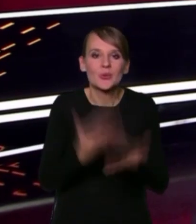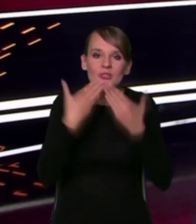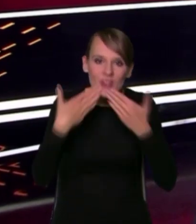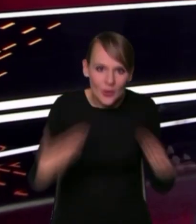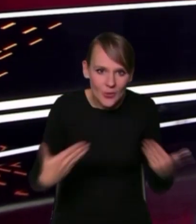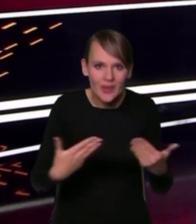dekier dobrej no